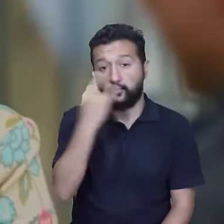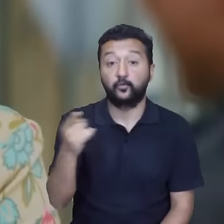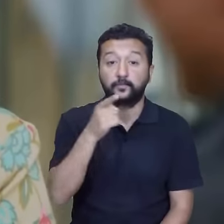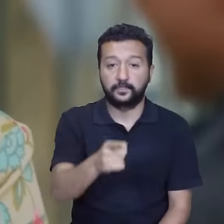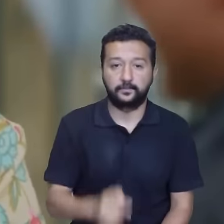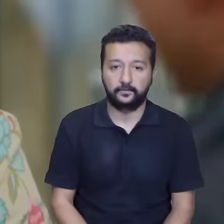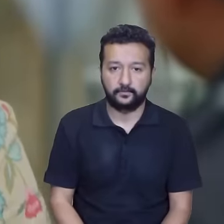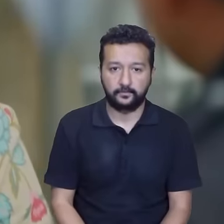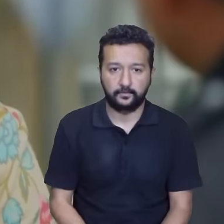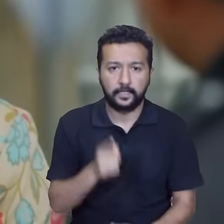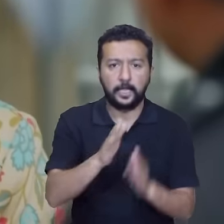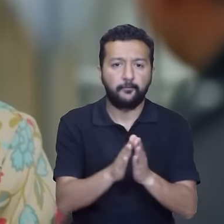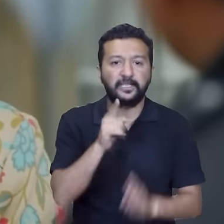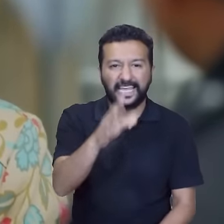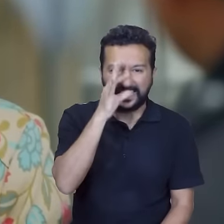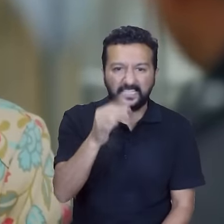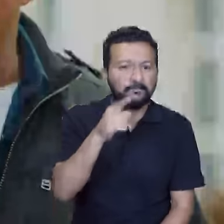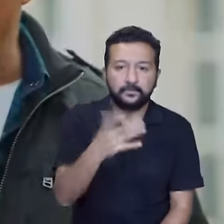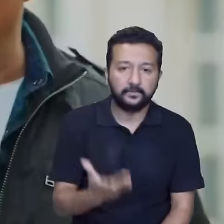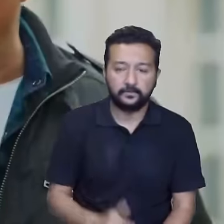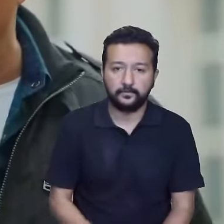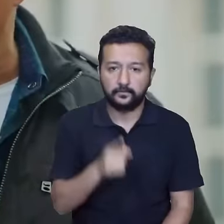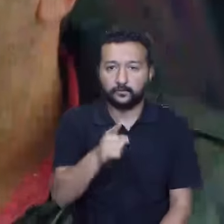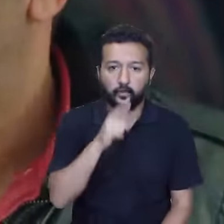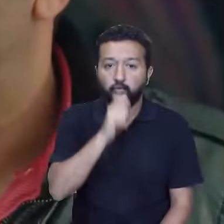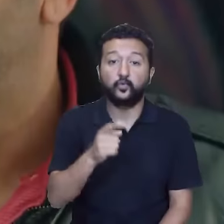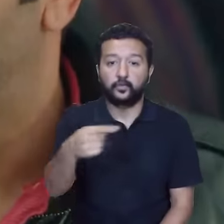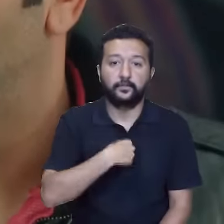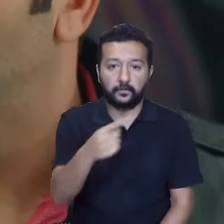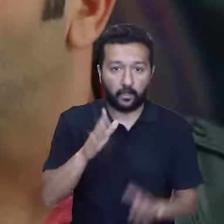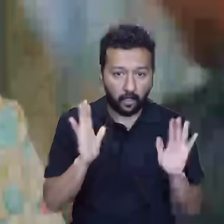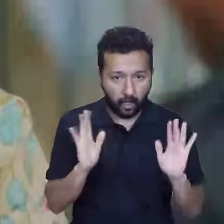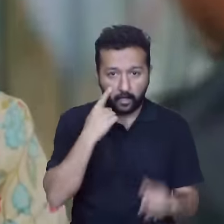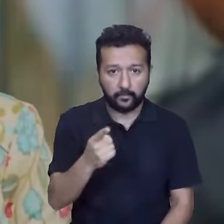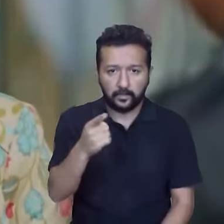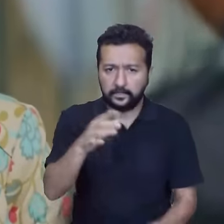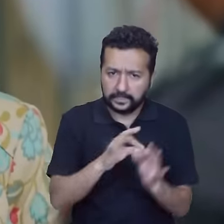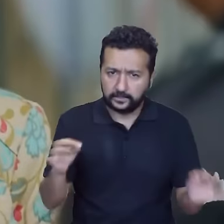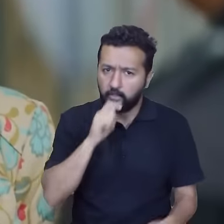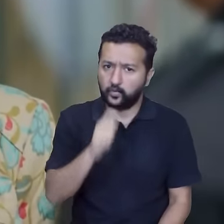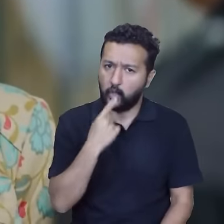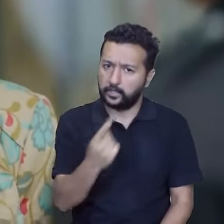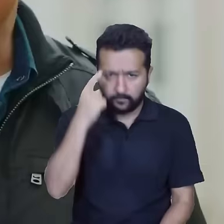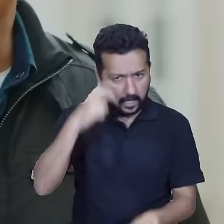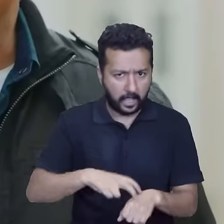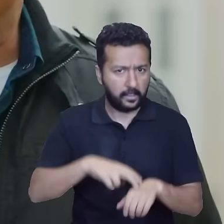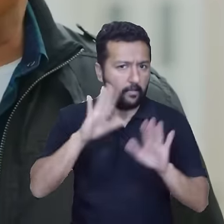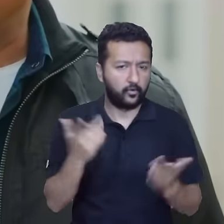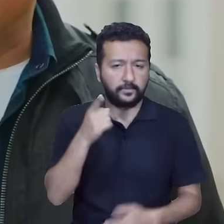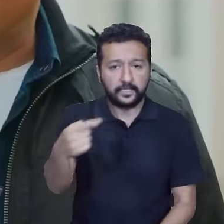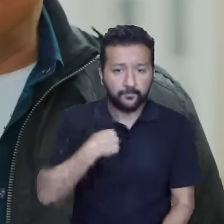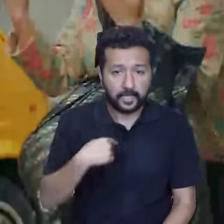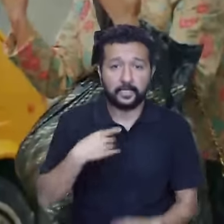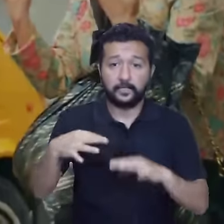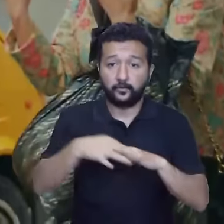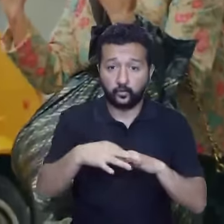seni. Pardon da sen kim oluyorsun? Sözlün. Ben kimseye söz verdiğimi hatırlamıyorum. Sen